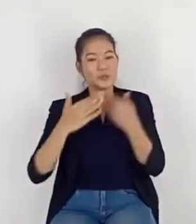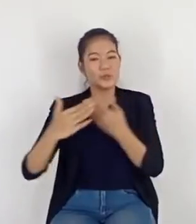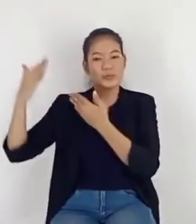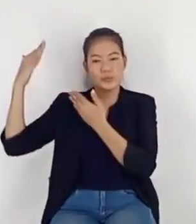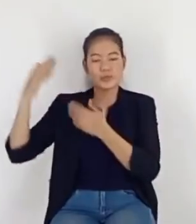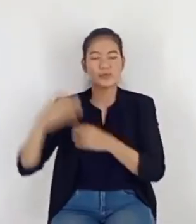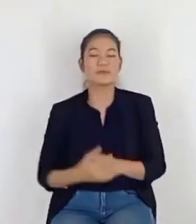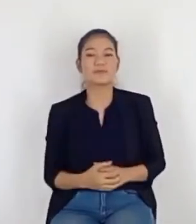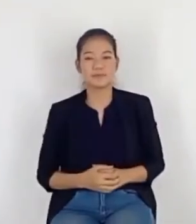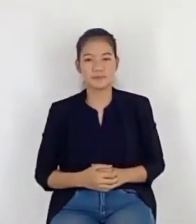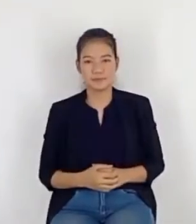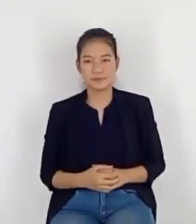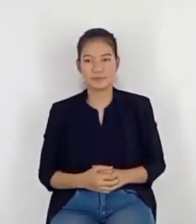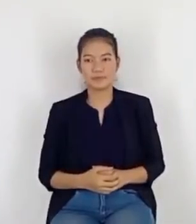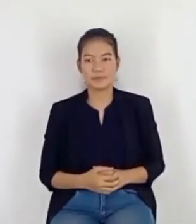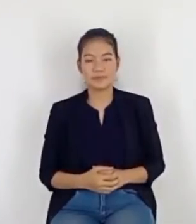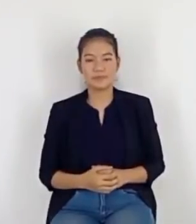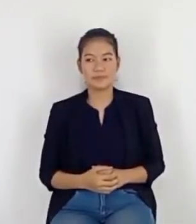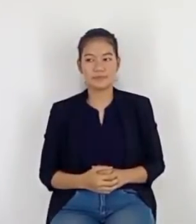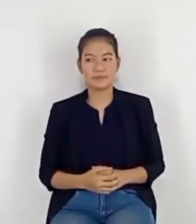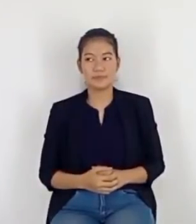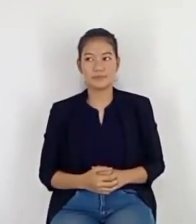Allah.